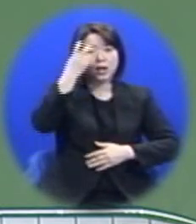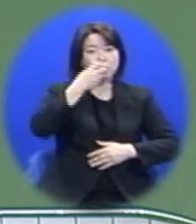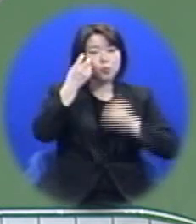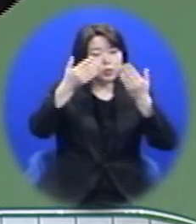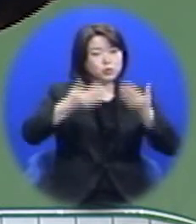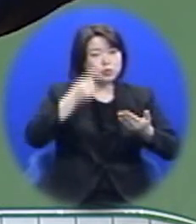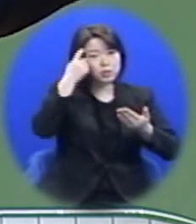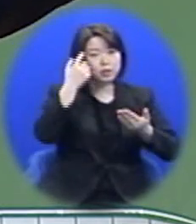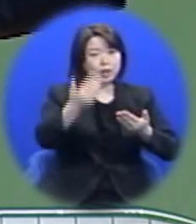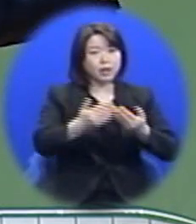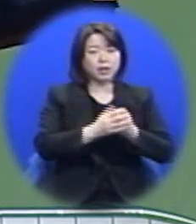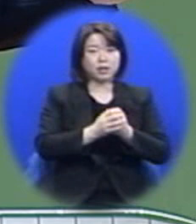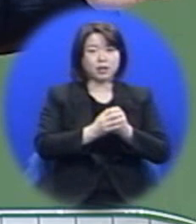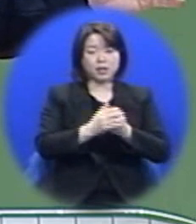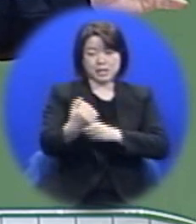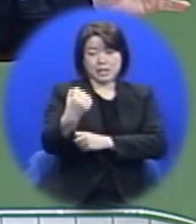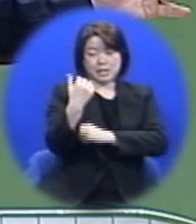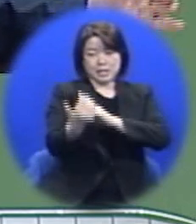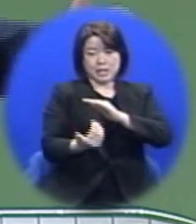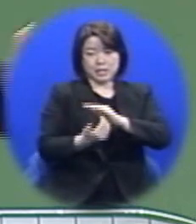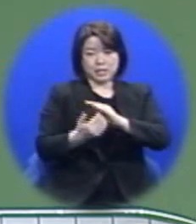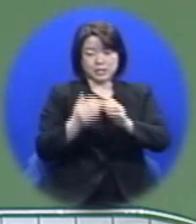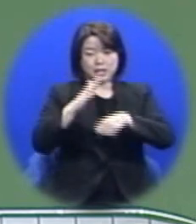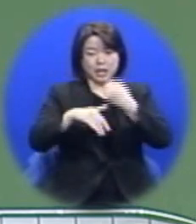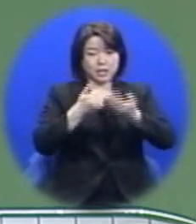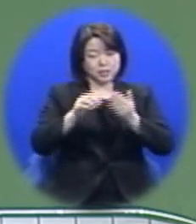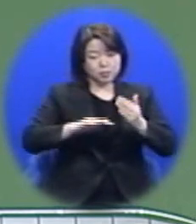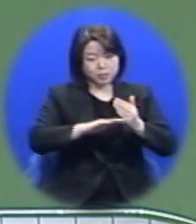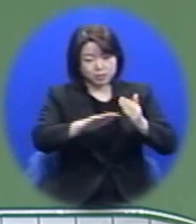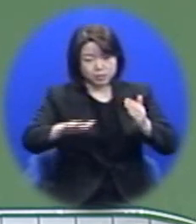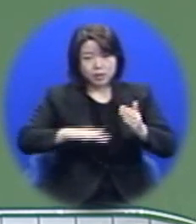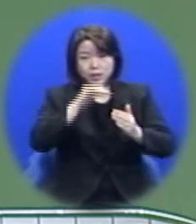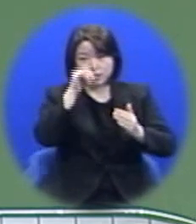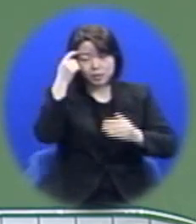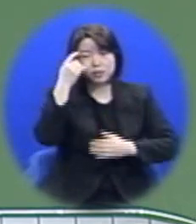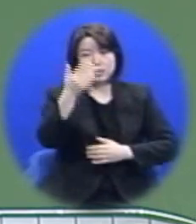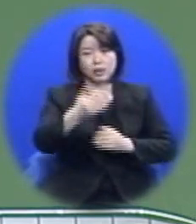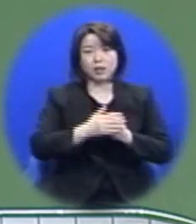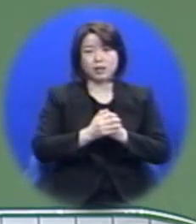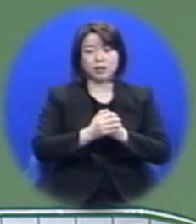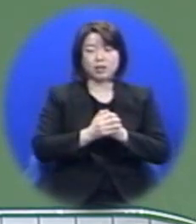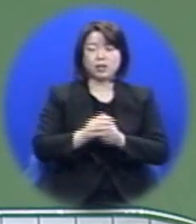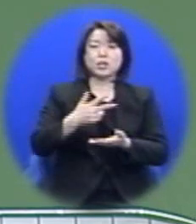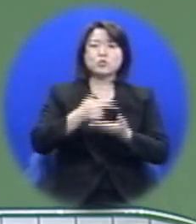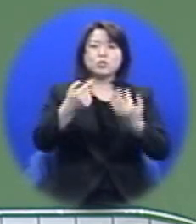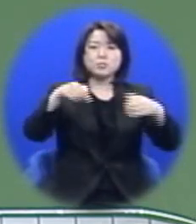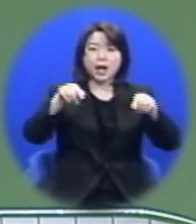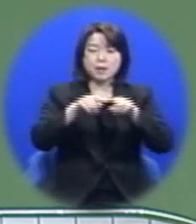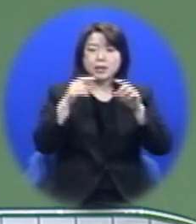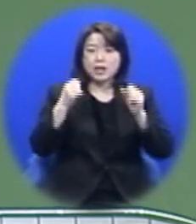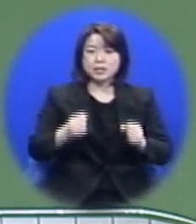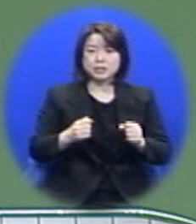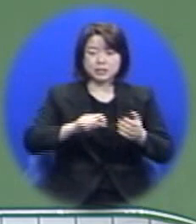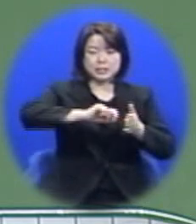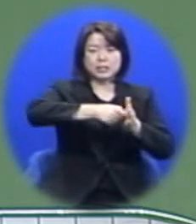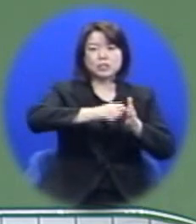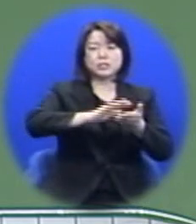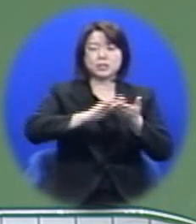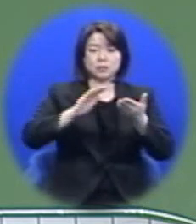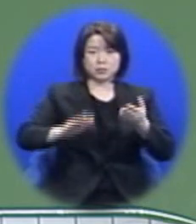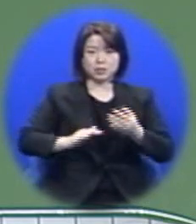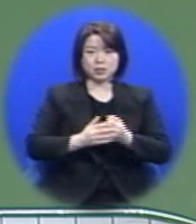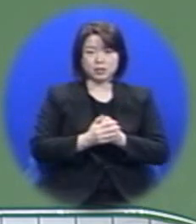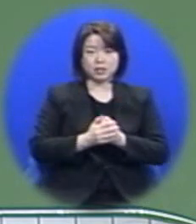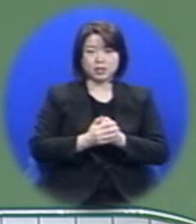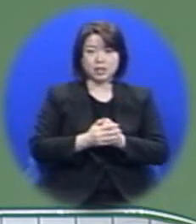지금 전능하신 하나님의 그늘 안에 머물러 있는가? 주님이 함께 하시는 것이 열쇠인 것입니다. 주님이 나와